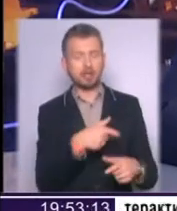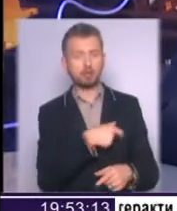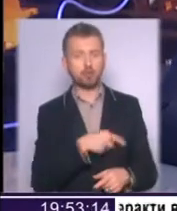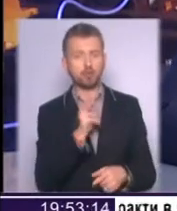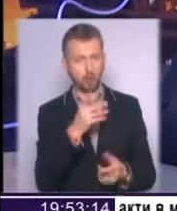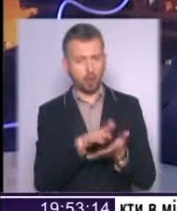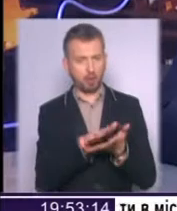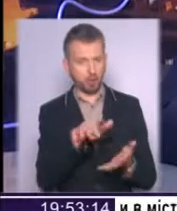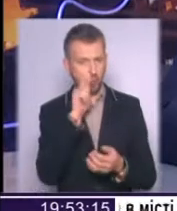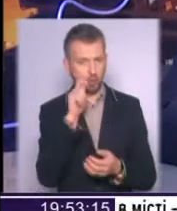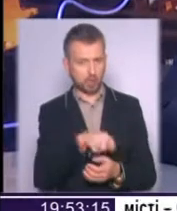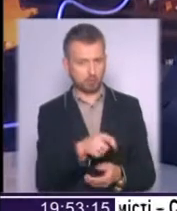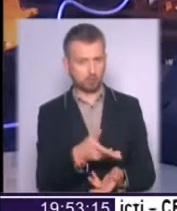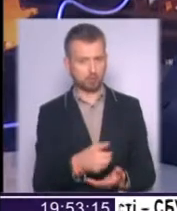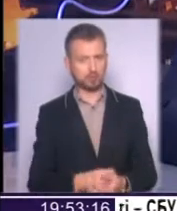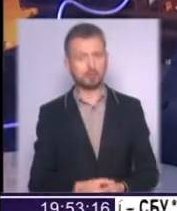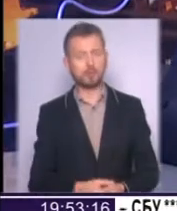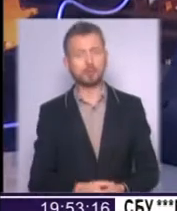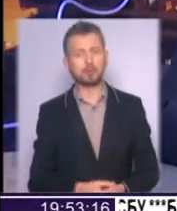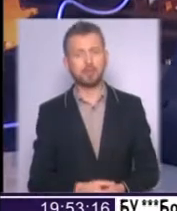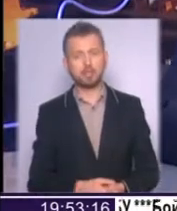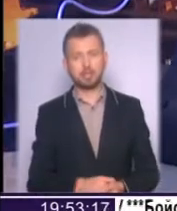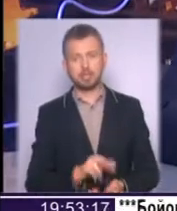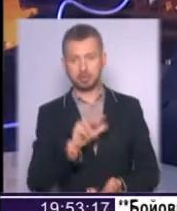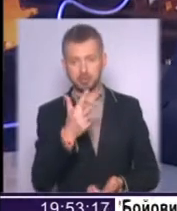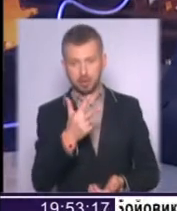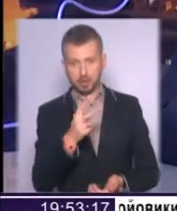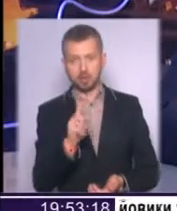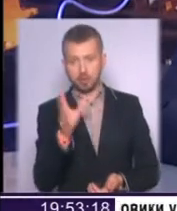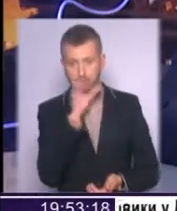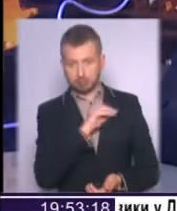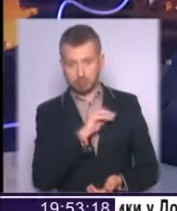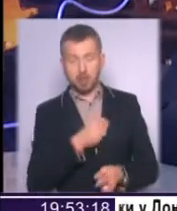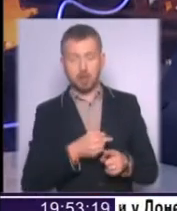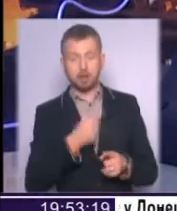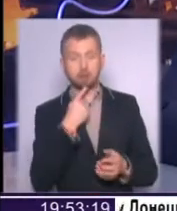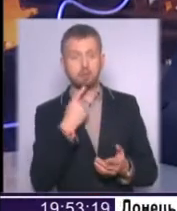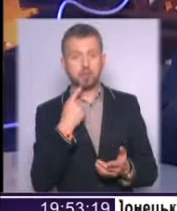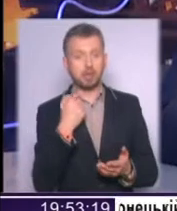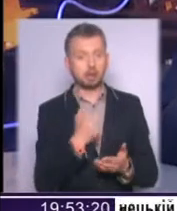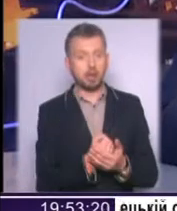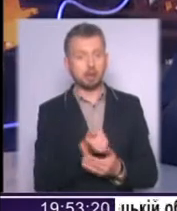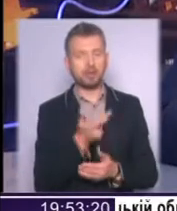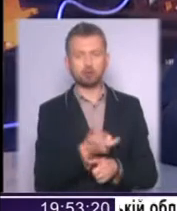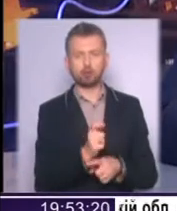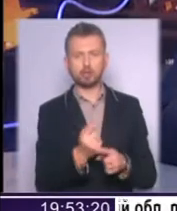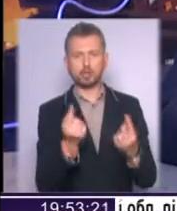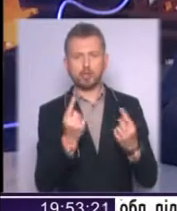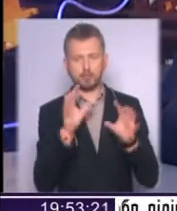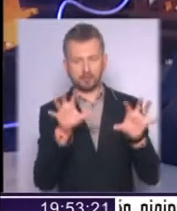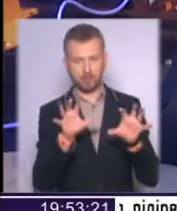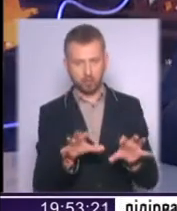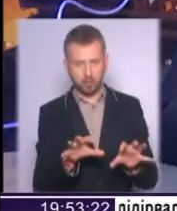ганьбили український парламентаризм і український народ. Третє, прийняти суть низку дуже суттєвих законодавчих